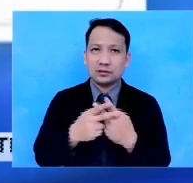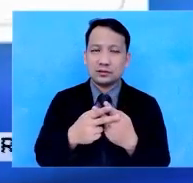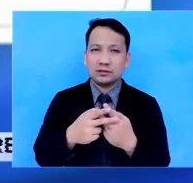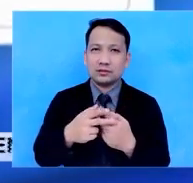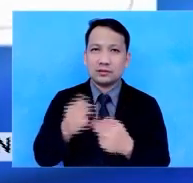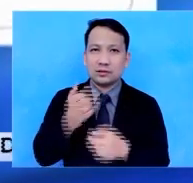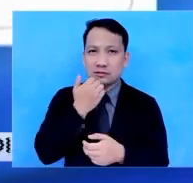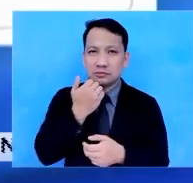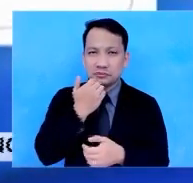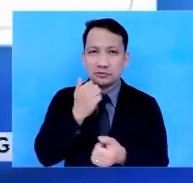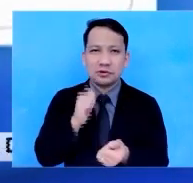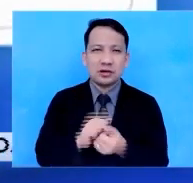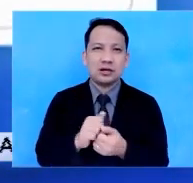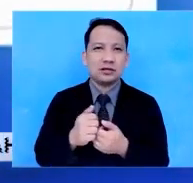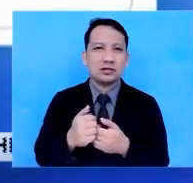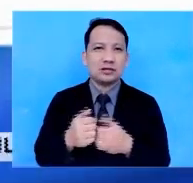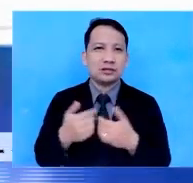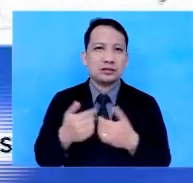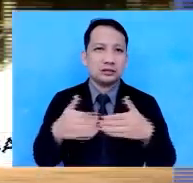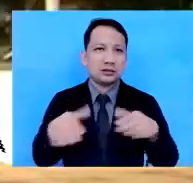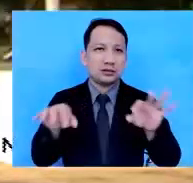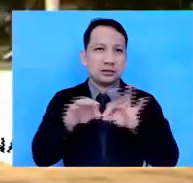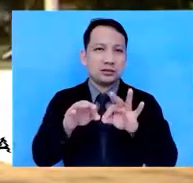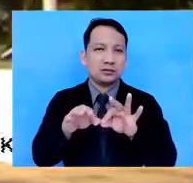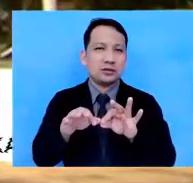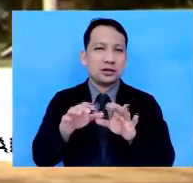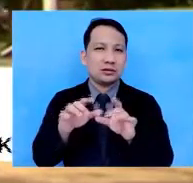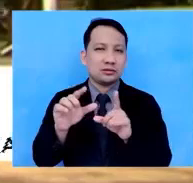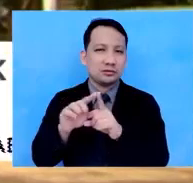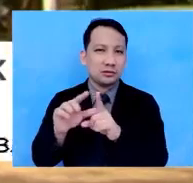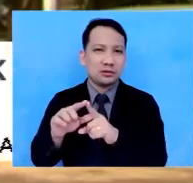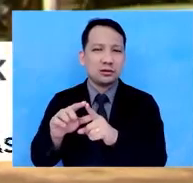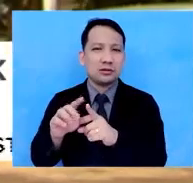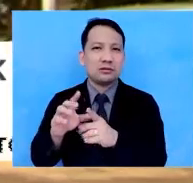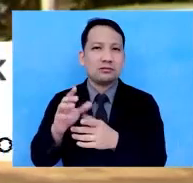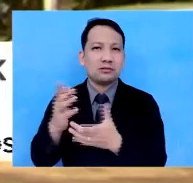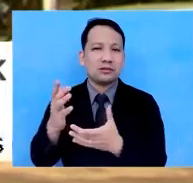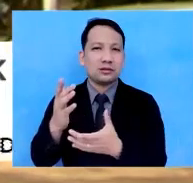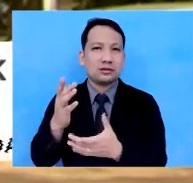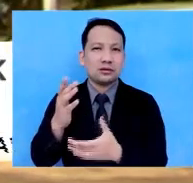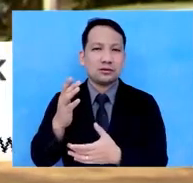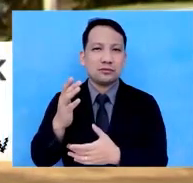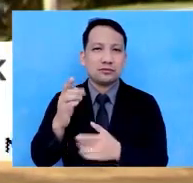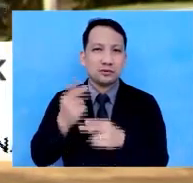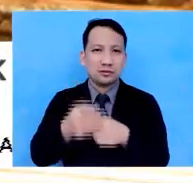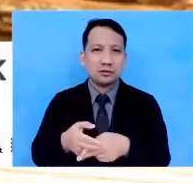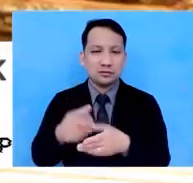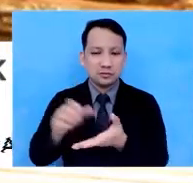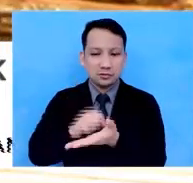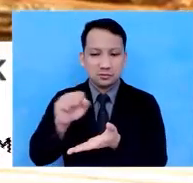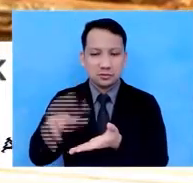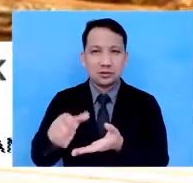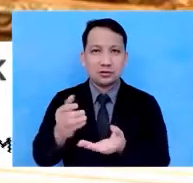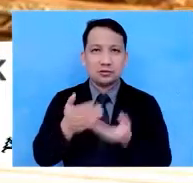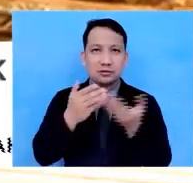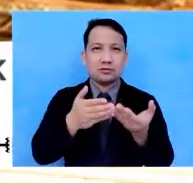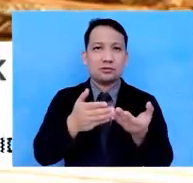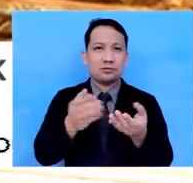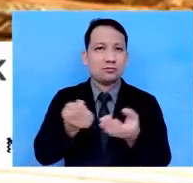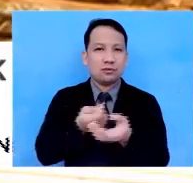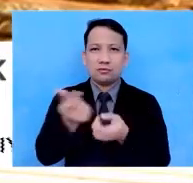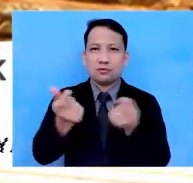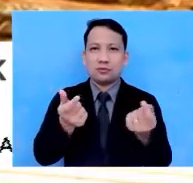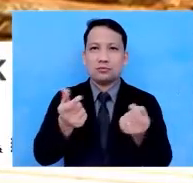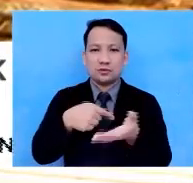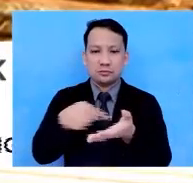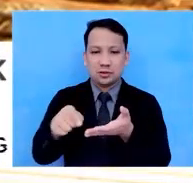wrong, na malapit sa pangalan ni Vong. Nitong Webes lang nang ibinesura ng korte ang mosyon ng kampo ni Denise para ipawalang visa ang pagkapiyansa